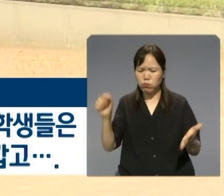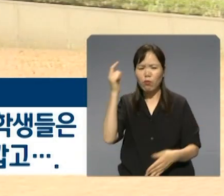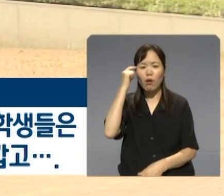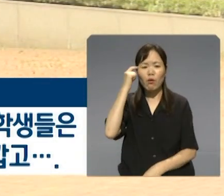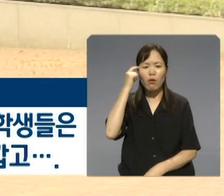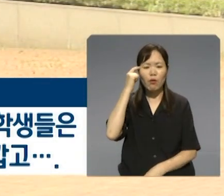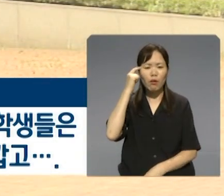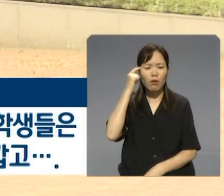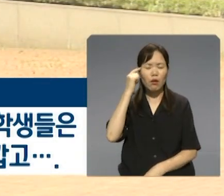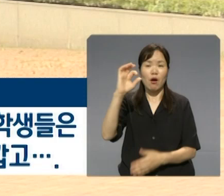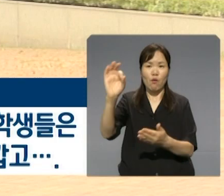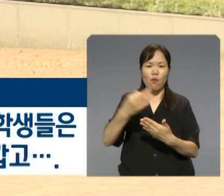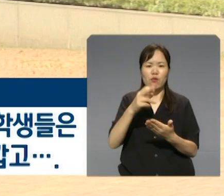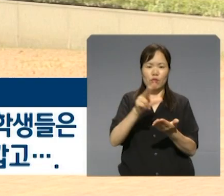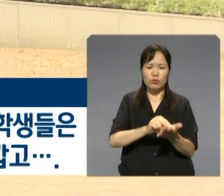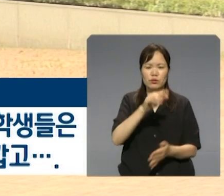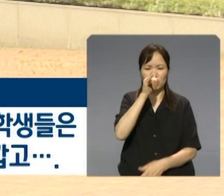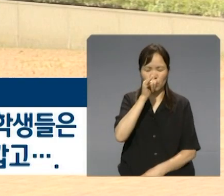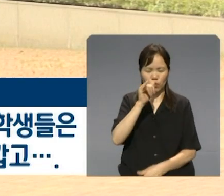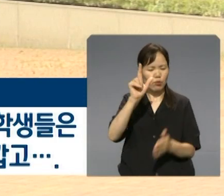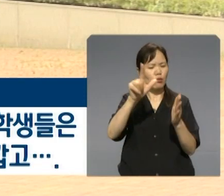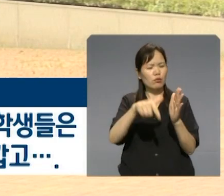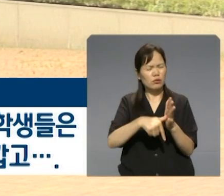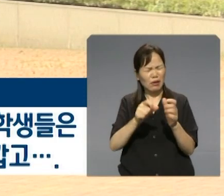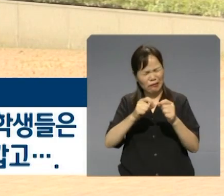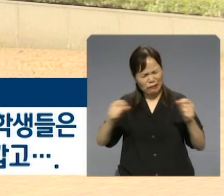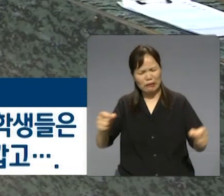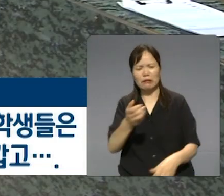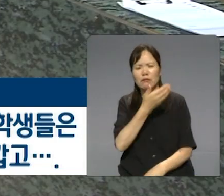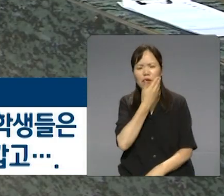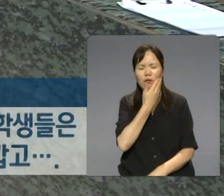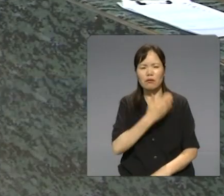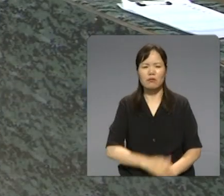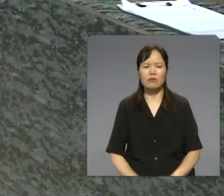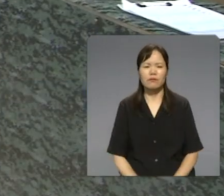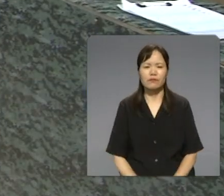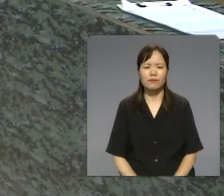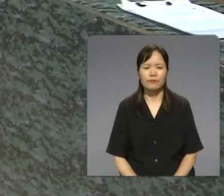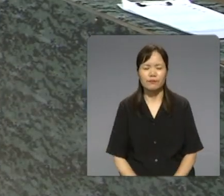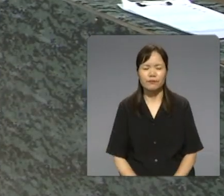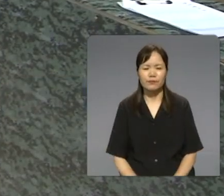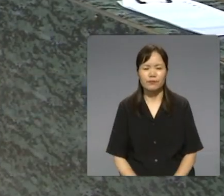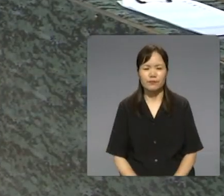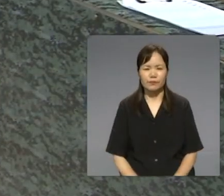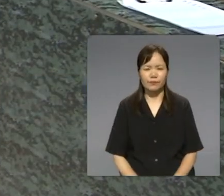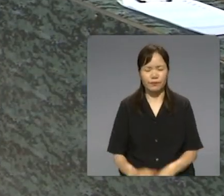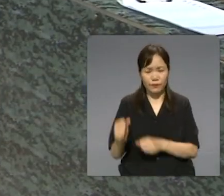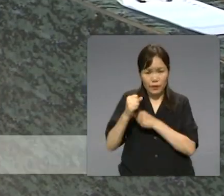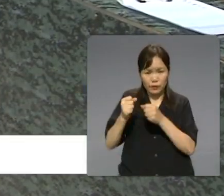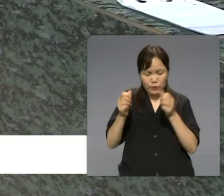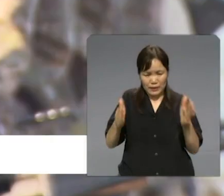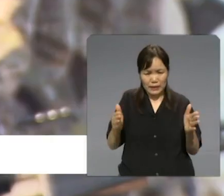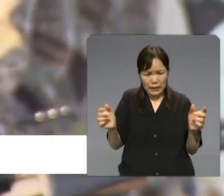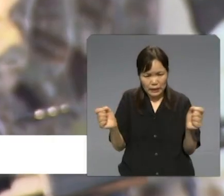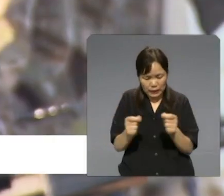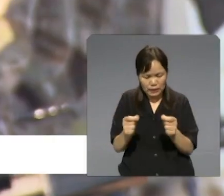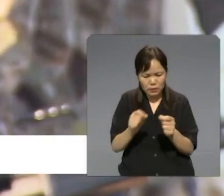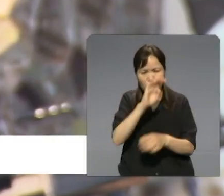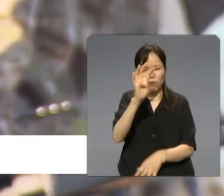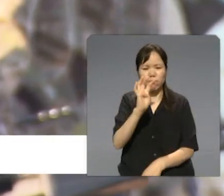주로 월급 문제도 있고 그 다음 시간도 아깝고 복무기간 단축은 여전히